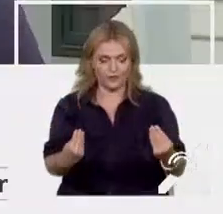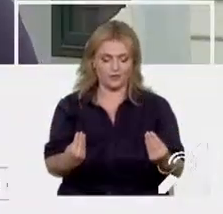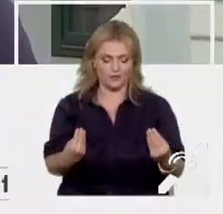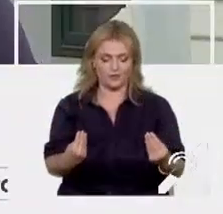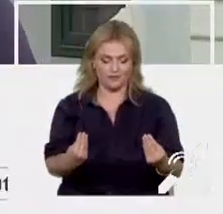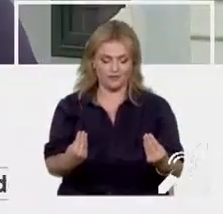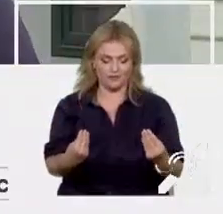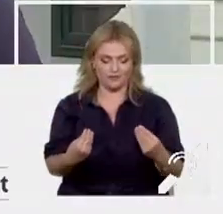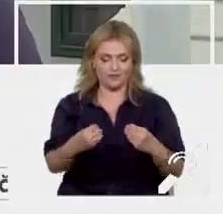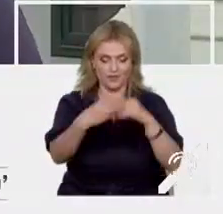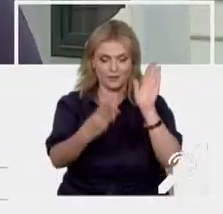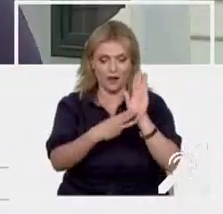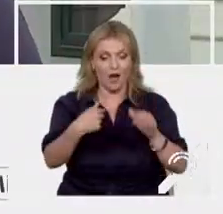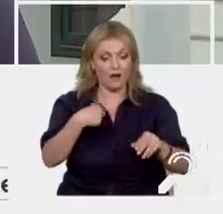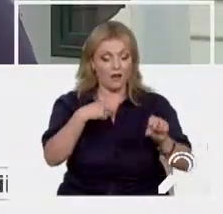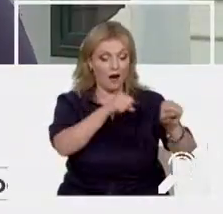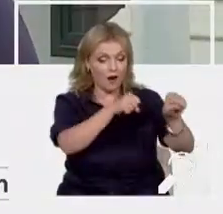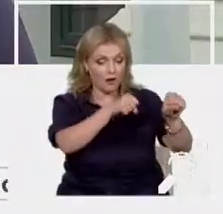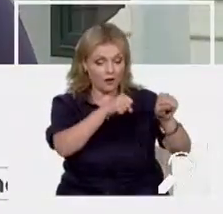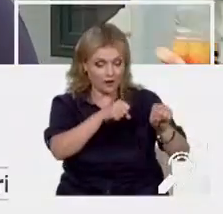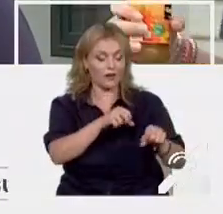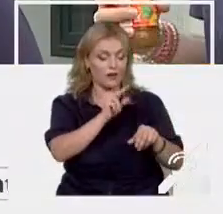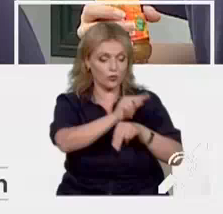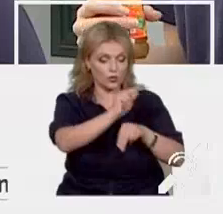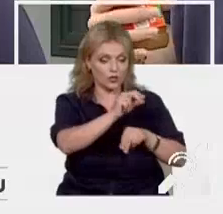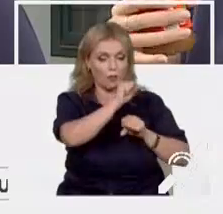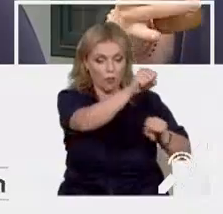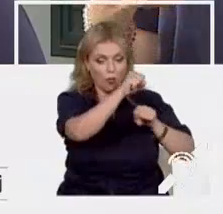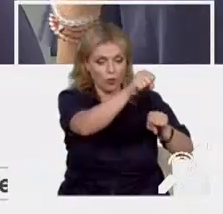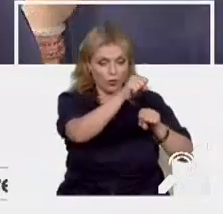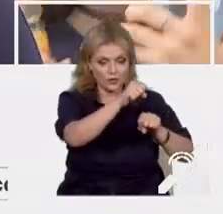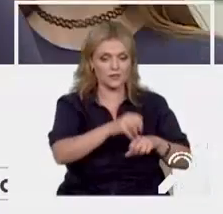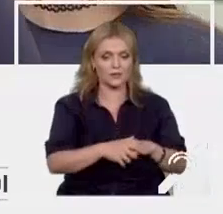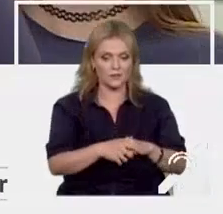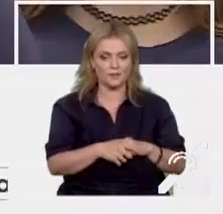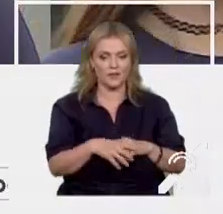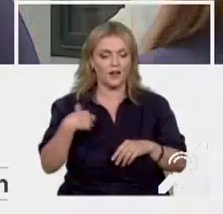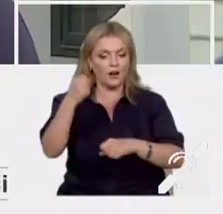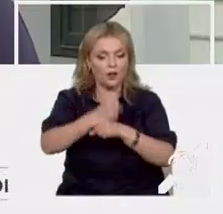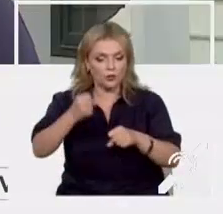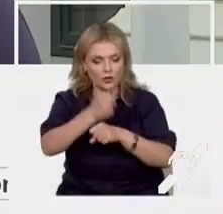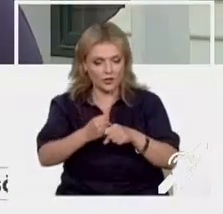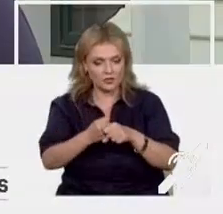Eu sunt antrenor de box în Ashdod, în Israel. Și lucrez,